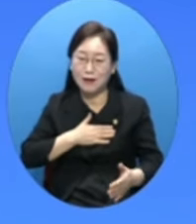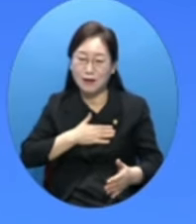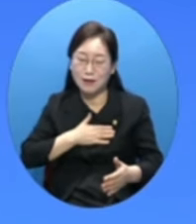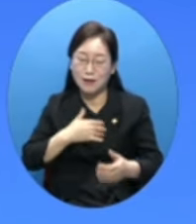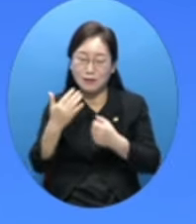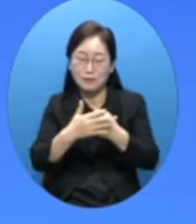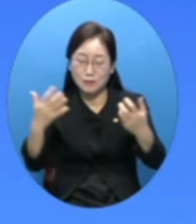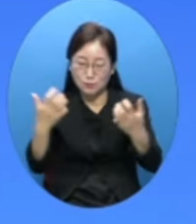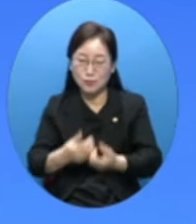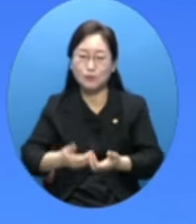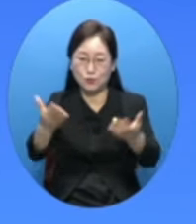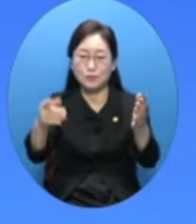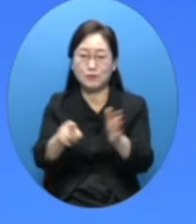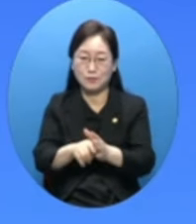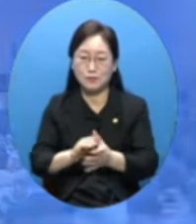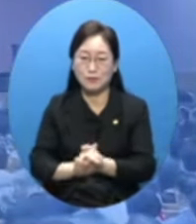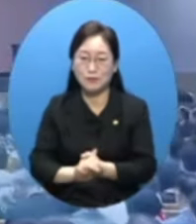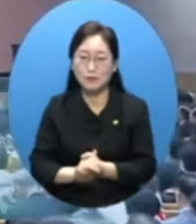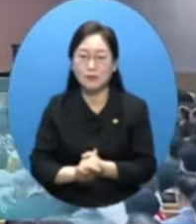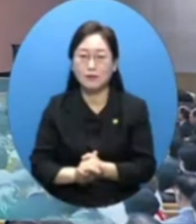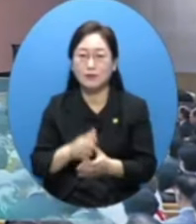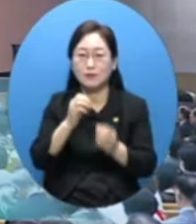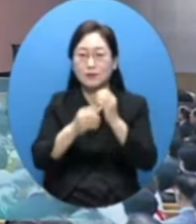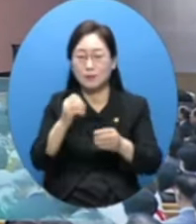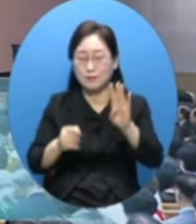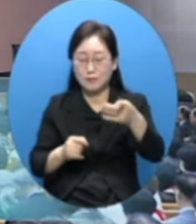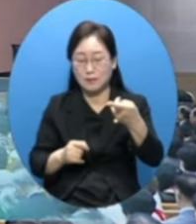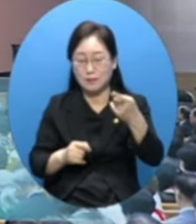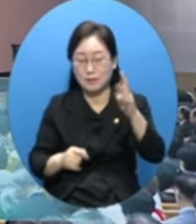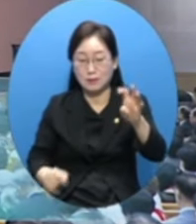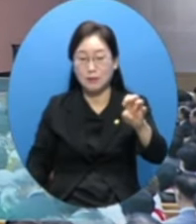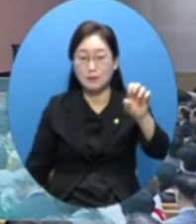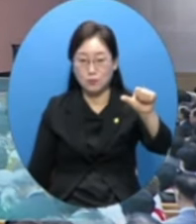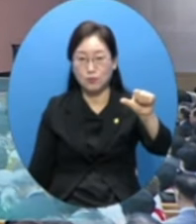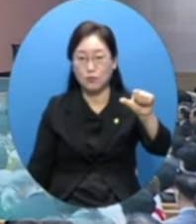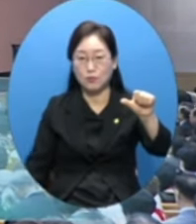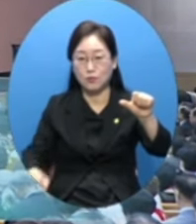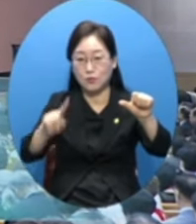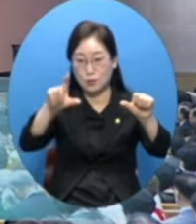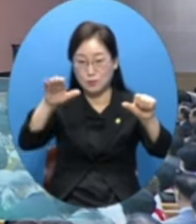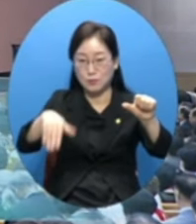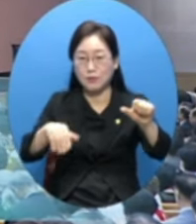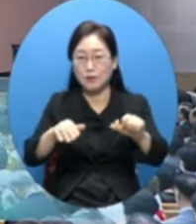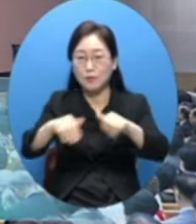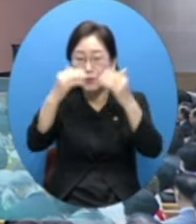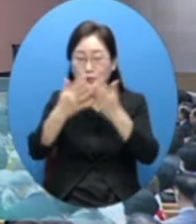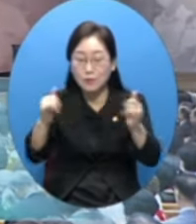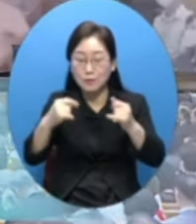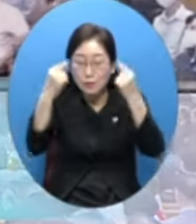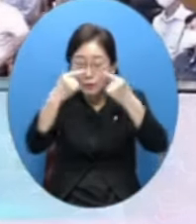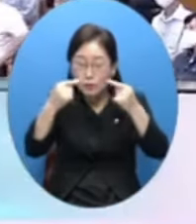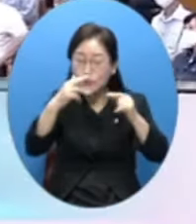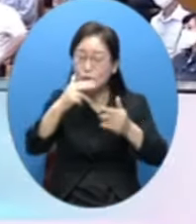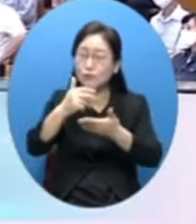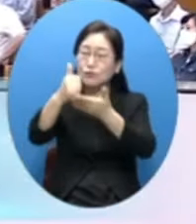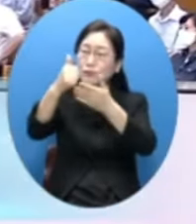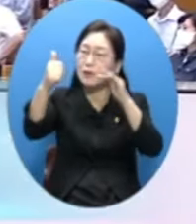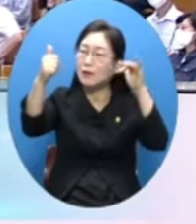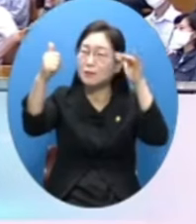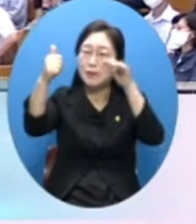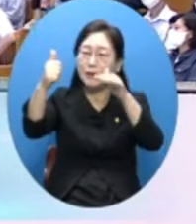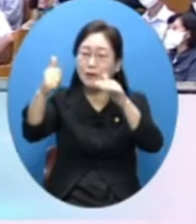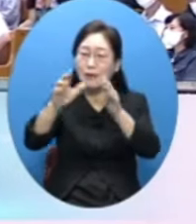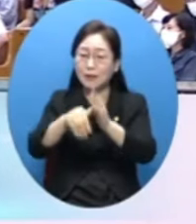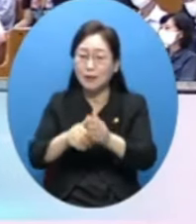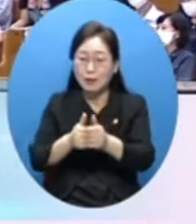것입니다. 시편 145편 15절 16절입니다 모든 사람의 눈이 주를 앙망하오니 주는 때를 따라 그들에게 먹을